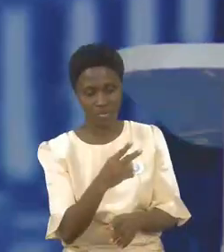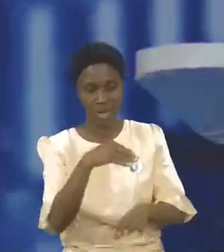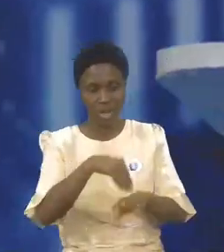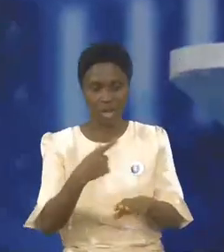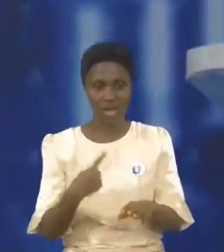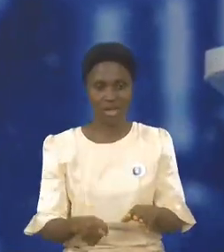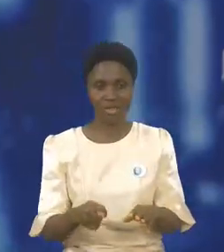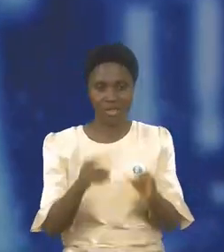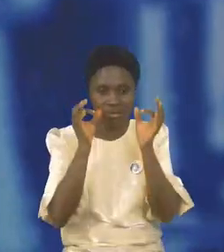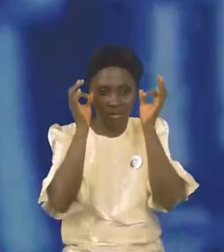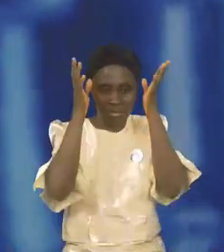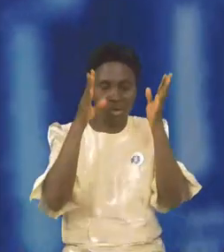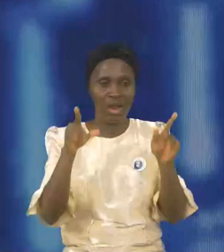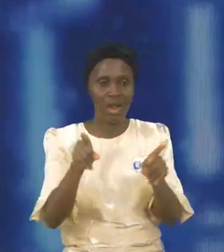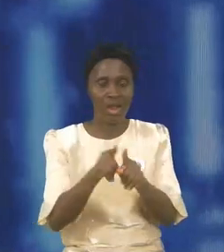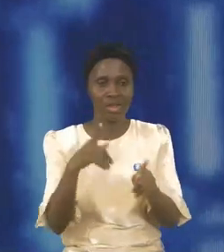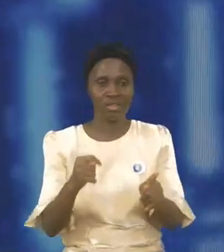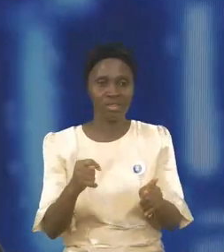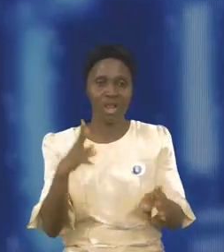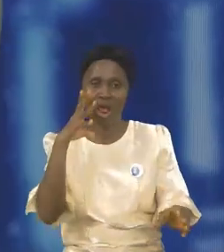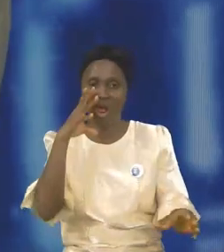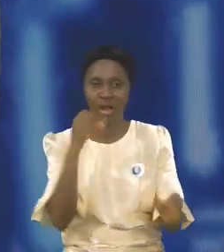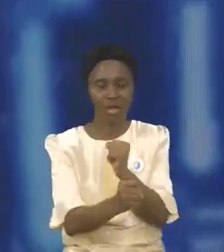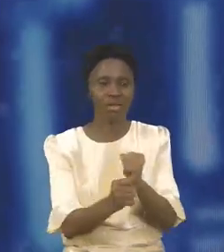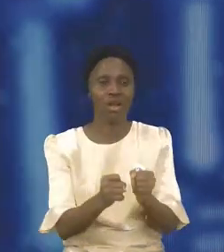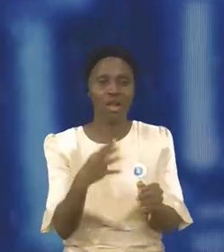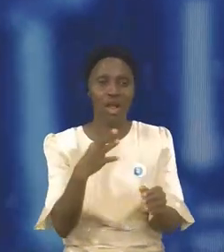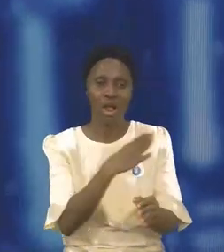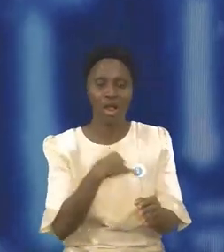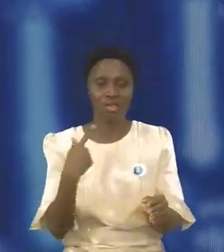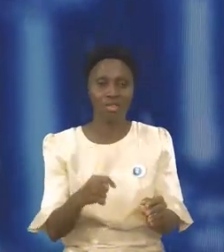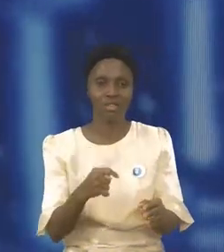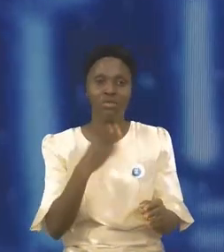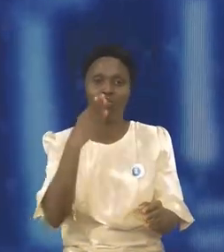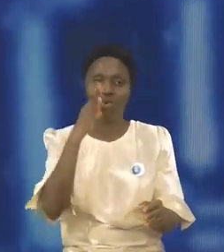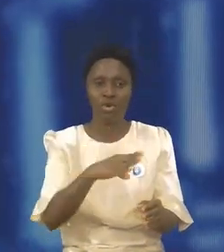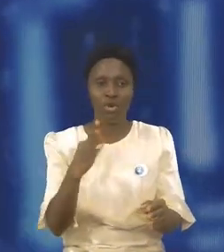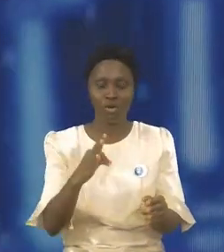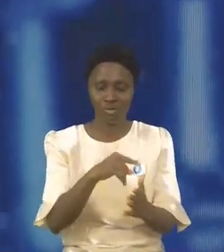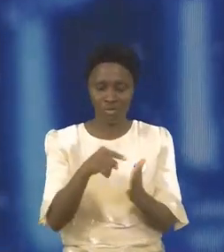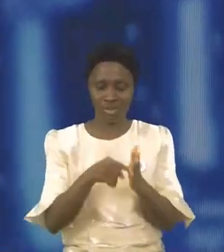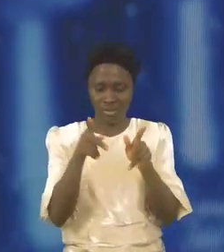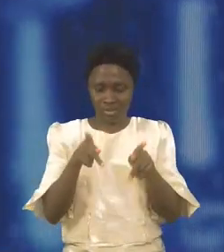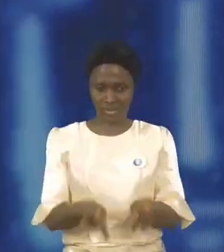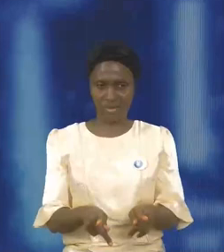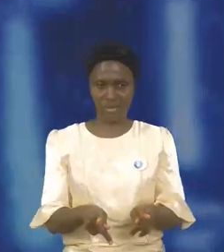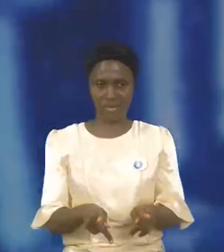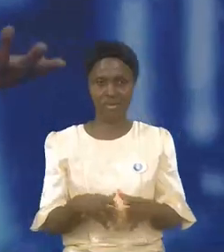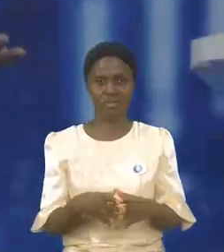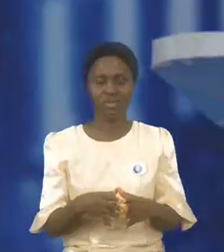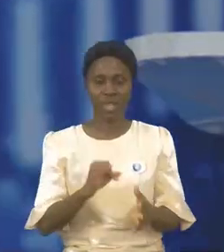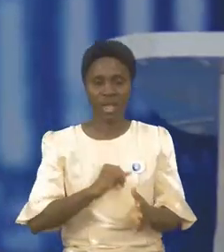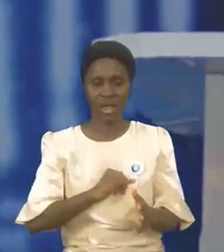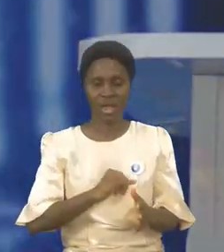lorsque j'essaie d'examiner la cruauté, la férocité et la